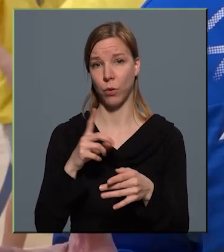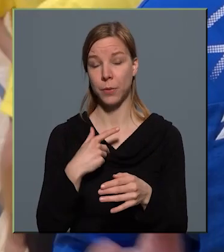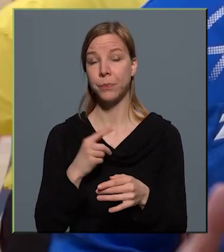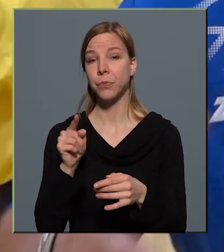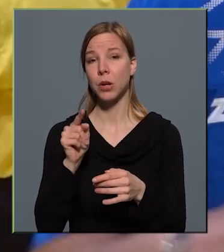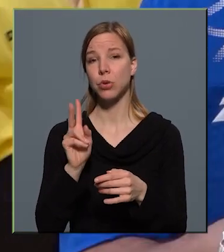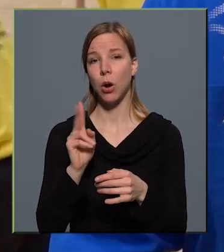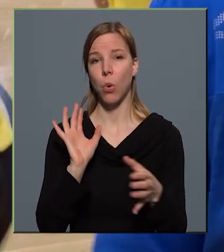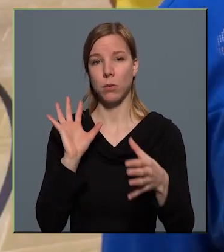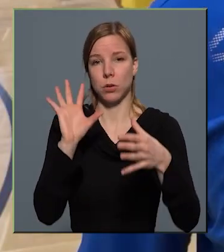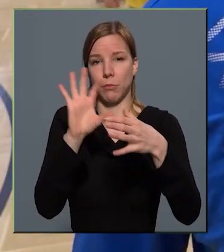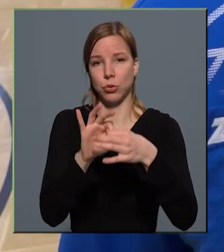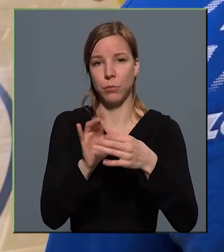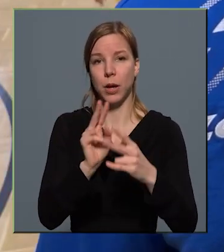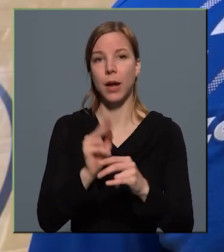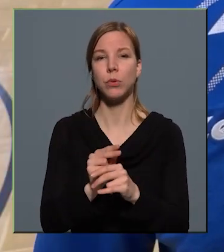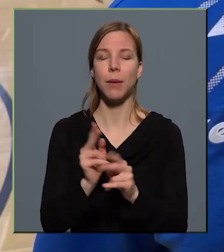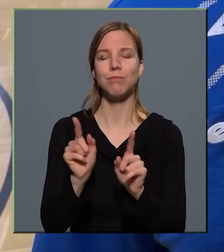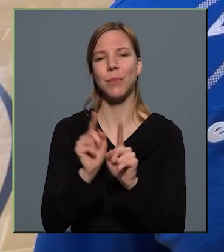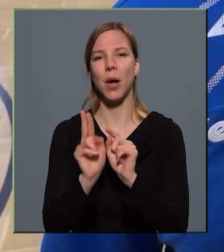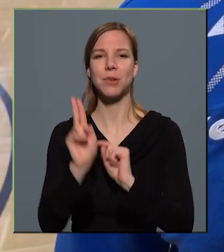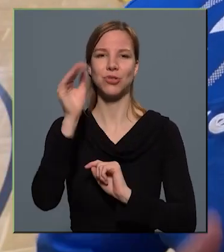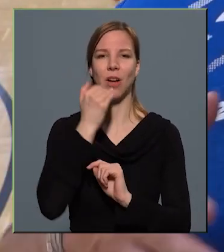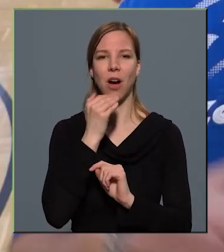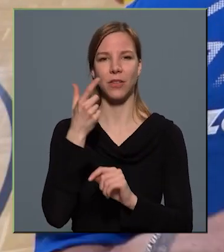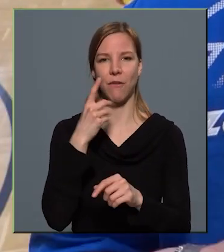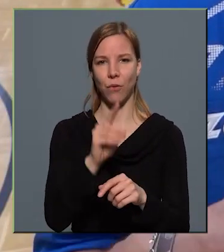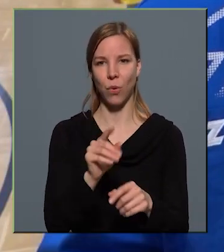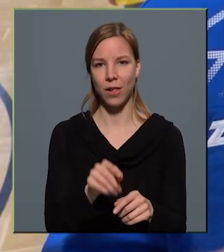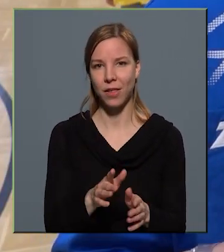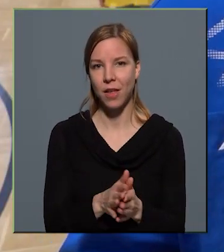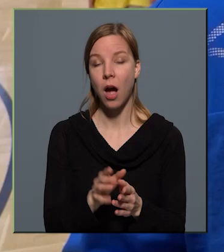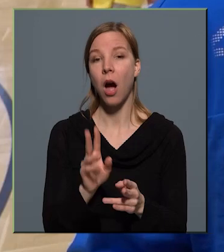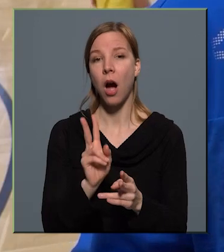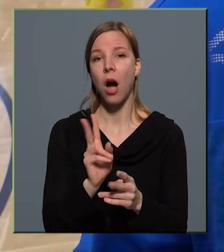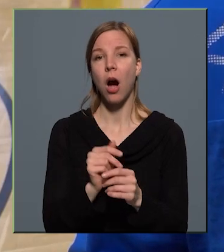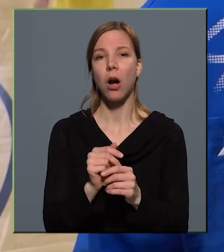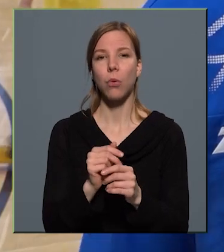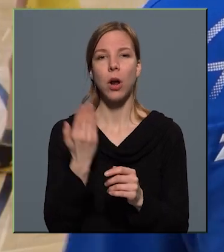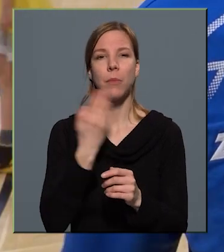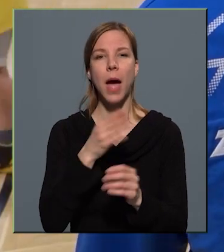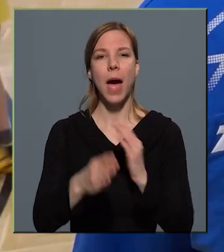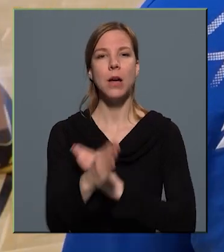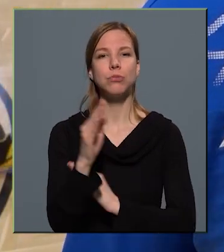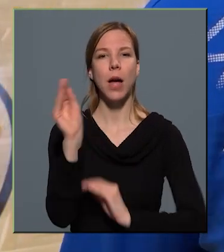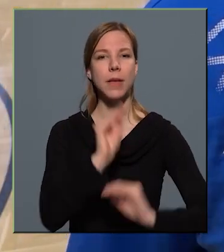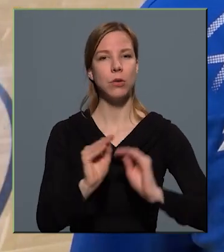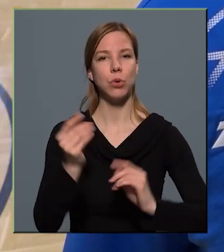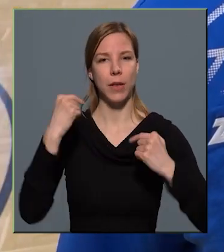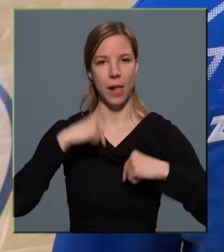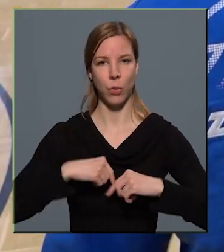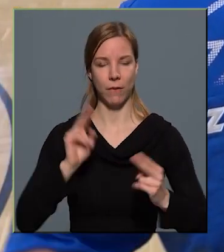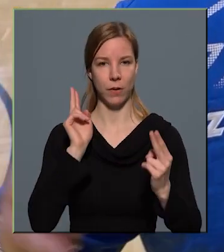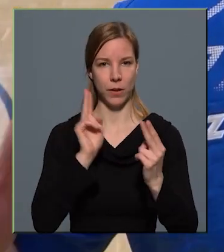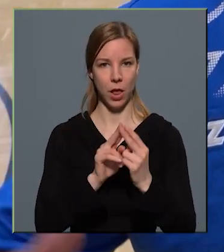azt akartam volna, hogy oda kerüljek mindenképpen, akkor kerültem kapcsolatba, az akkor megalakult HSV Egyesületnek az elnökével találkoztam, azon a munkahelyen,